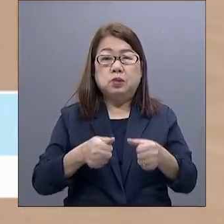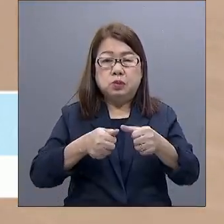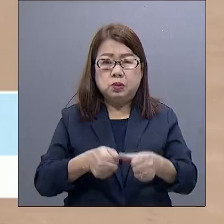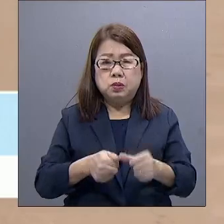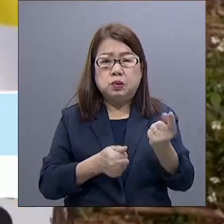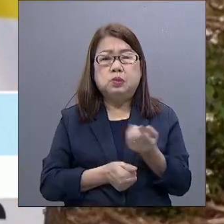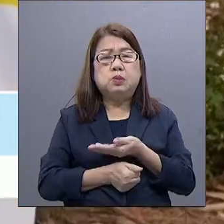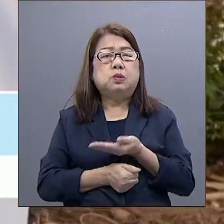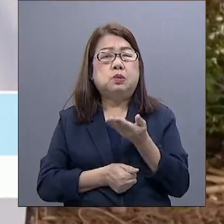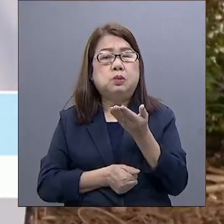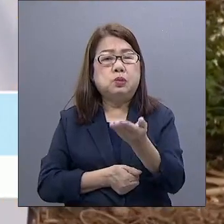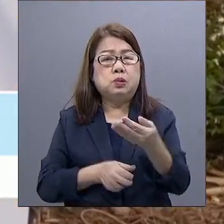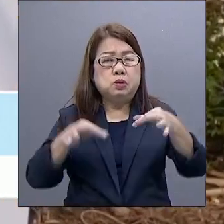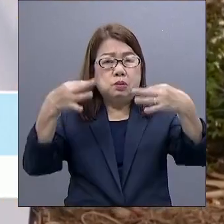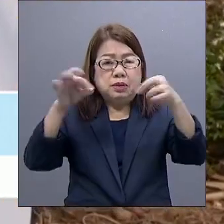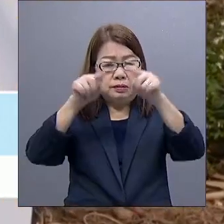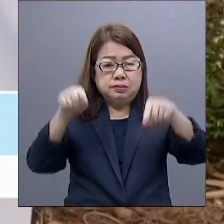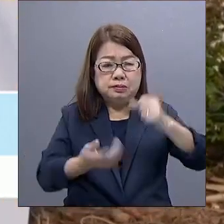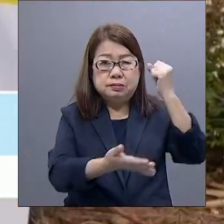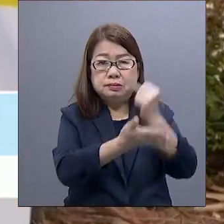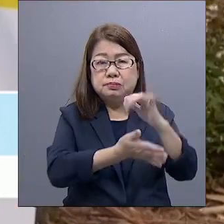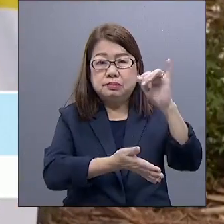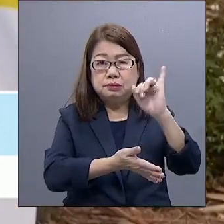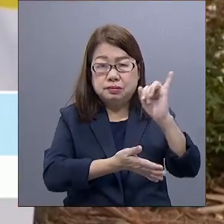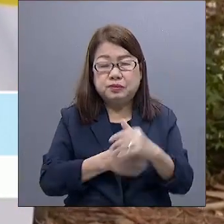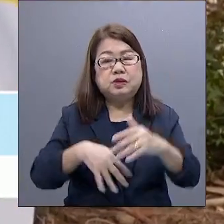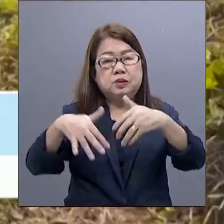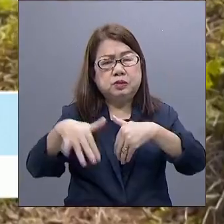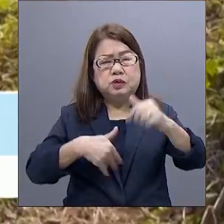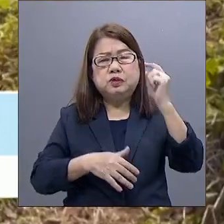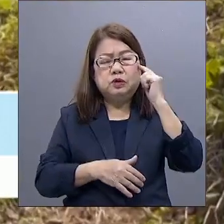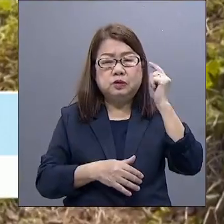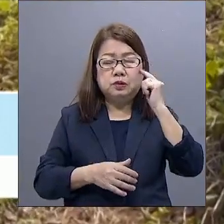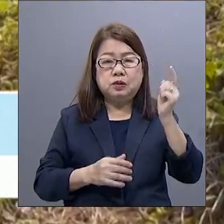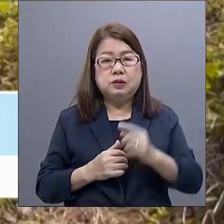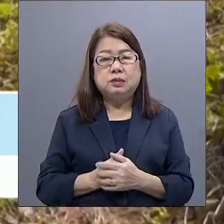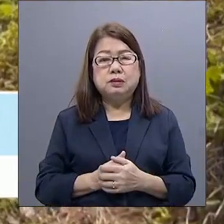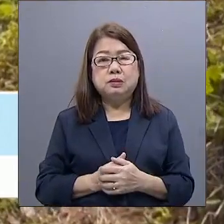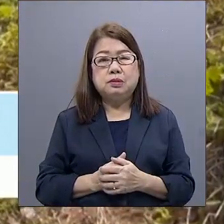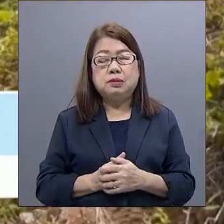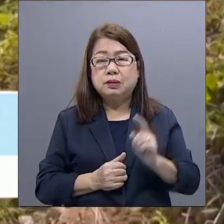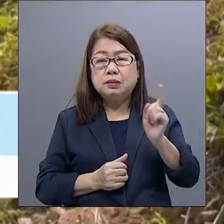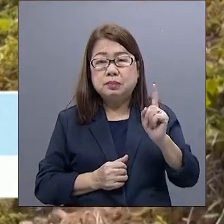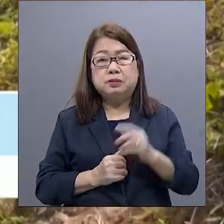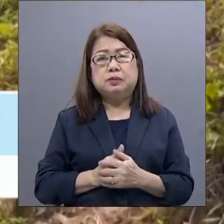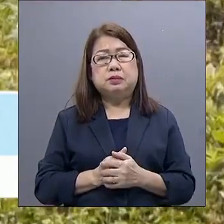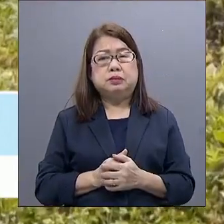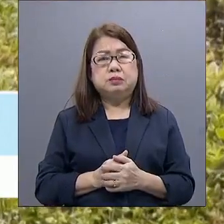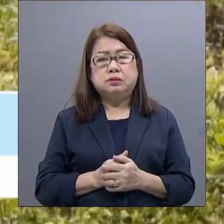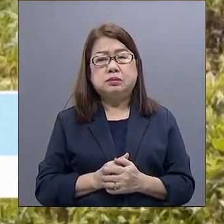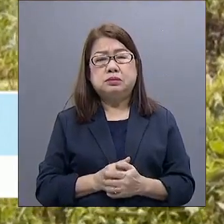ขออริชาตตและชาบานเราก็เรูเห็นว่า gems